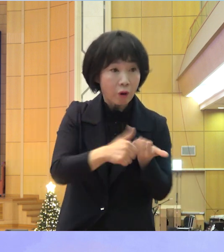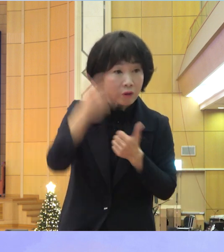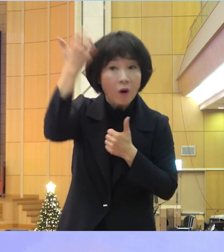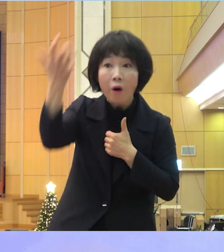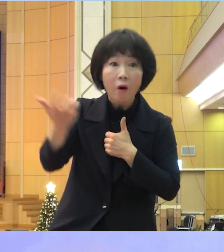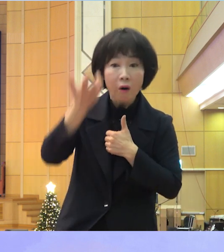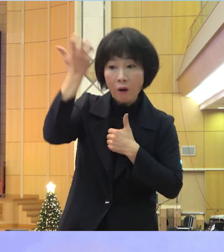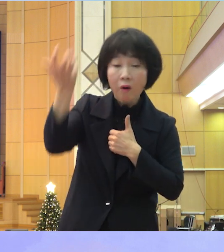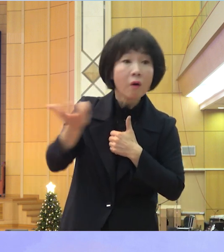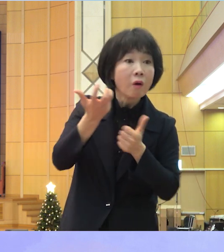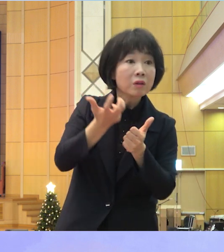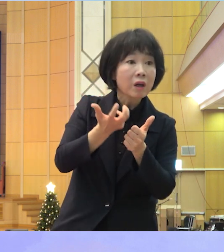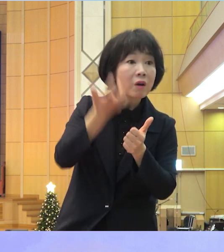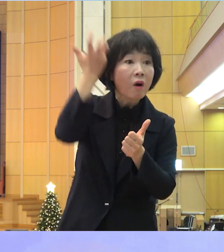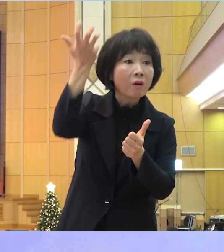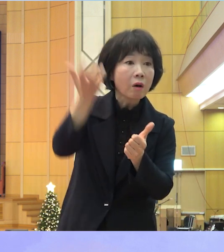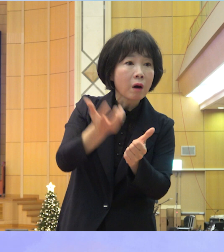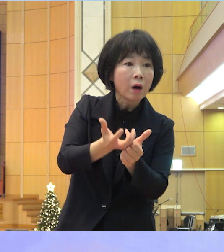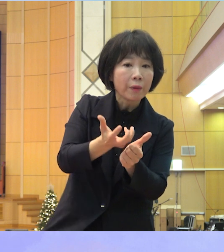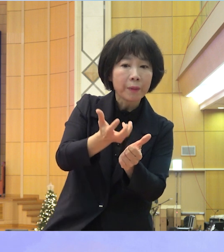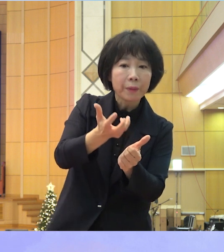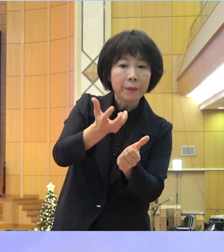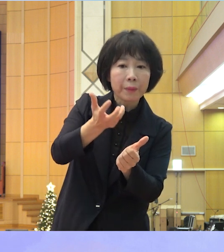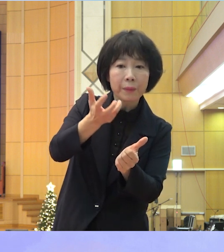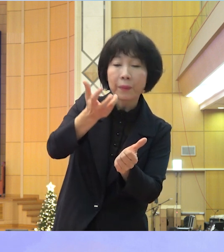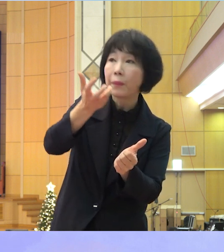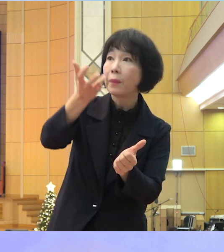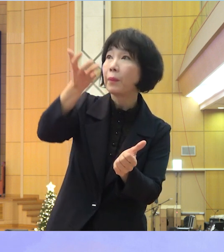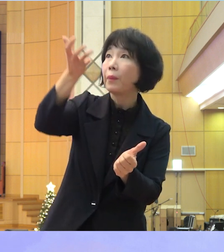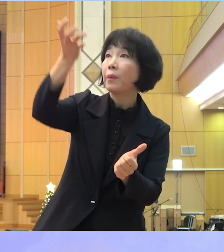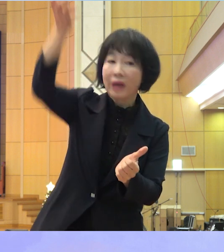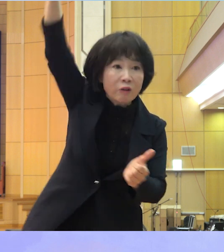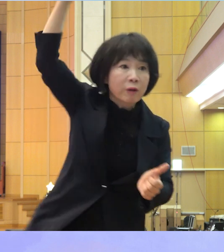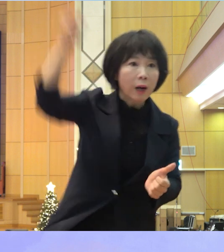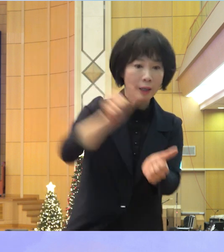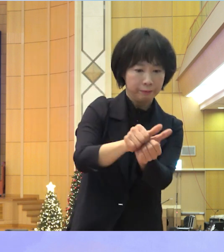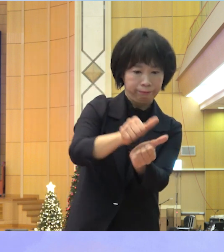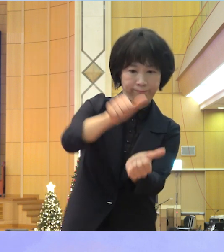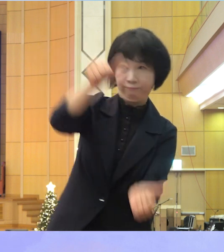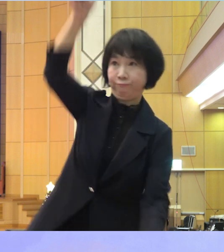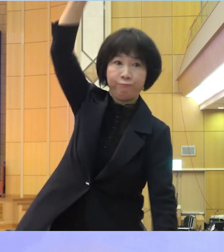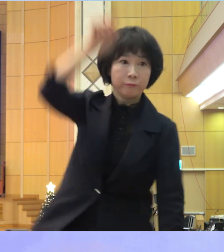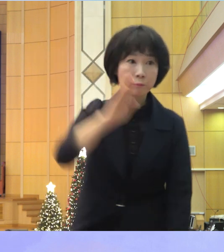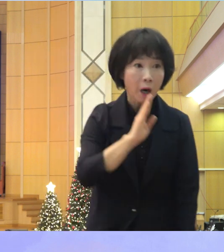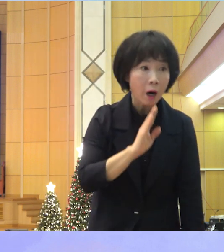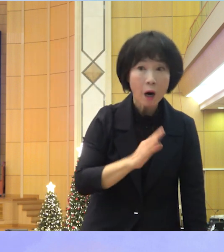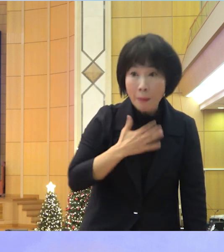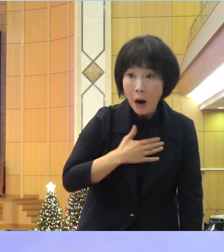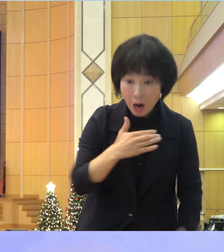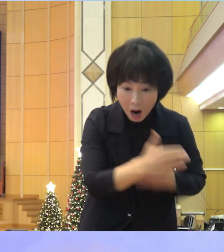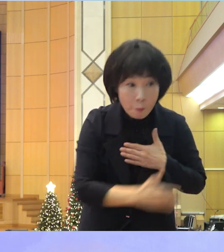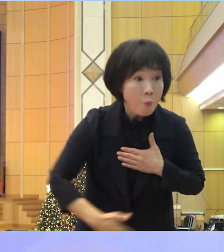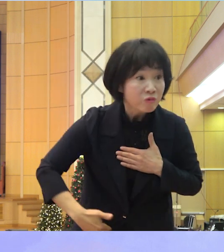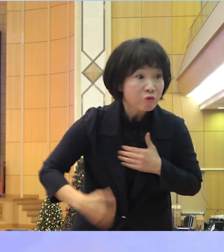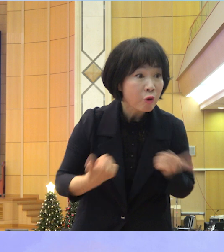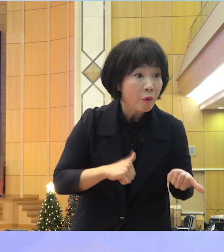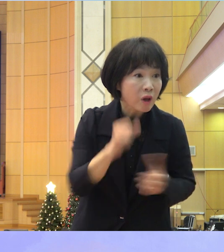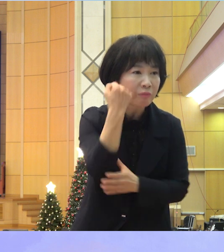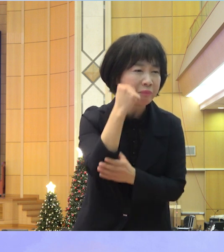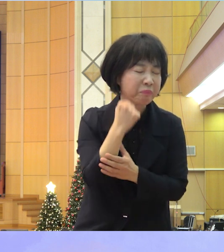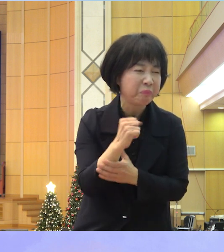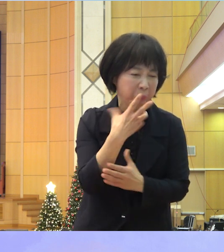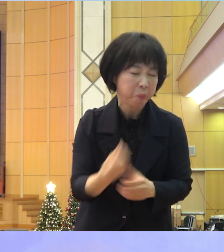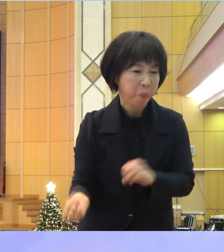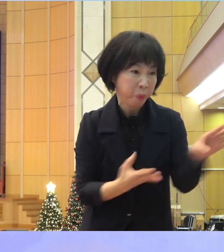거예요. 그러니까 우리가 하나님 신을 가리켜서 성신 또는 성령 이렇게 말하는 거예요. 신은, 우리 속에 있는